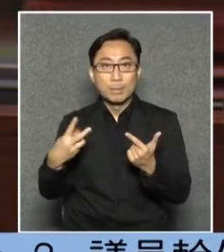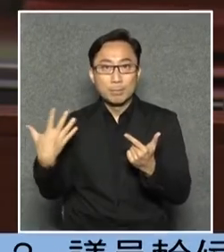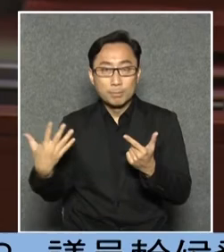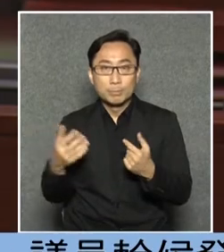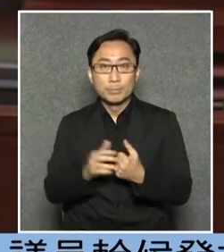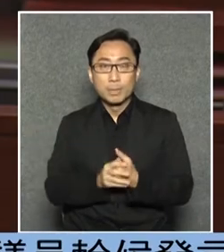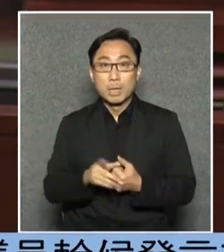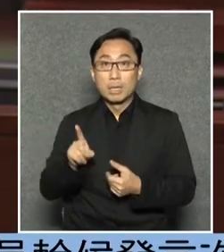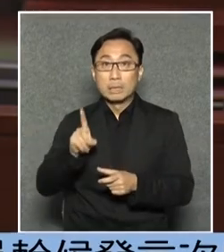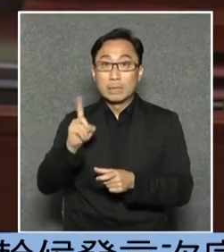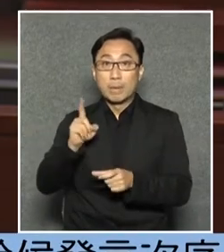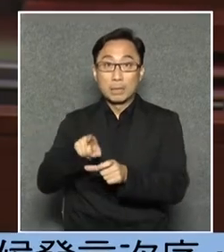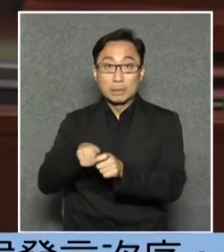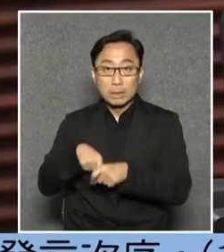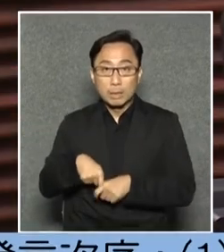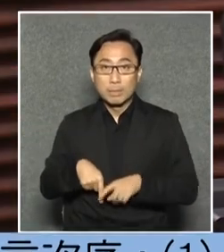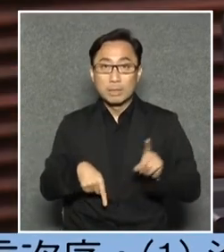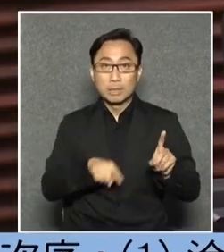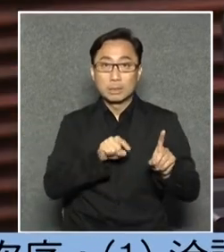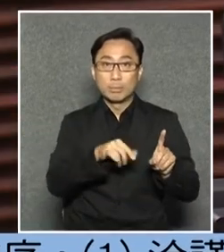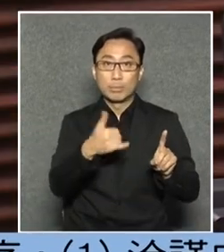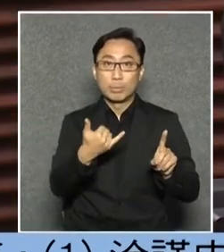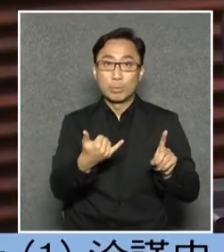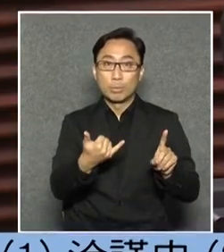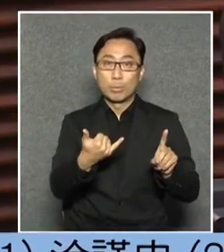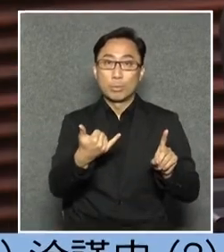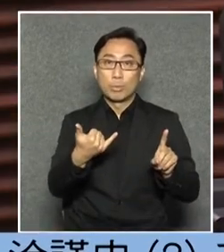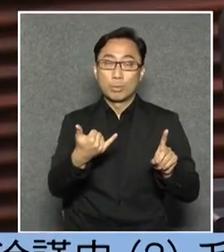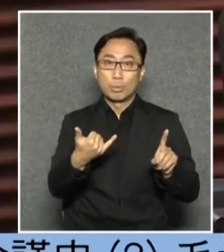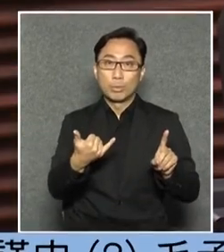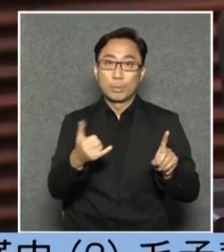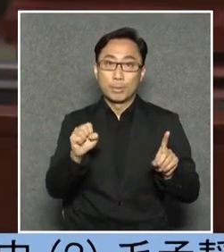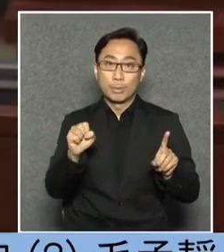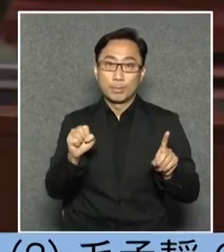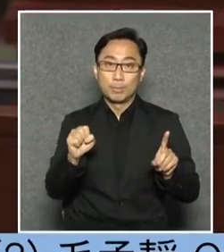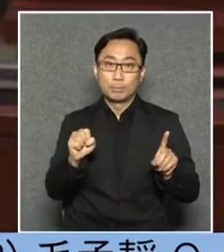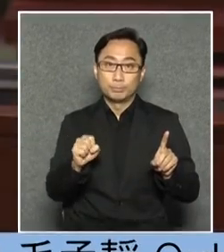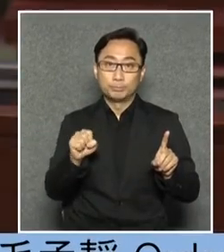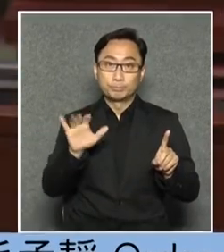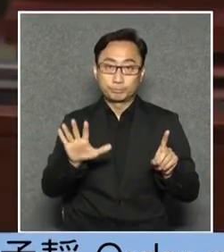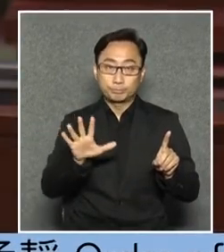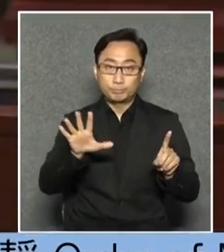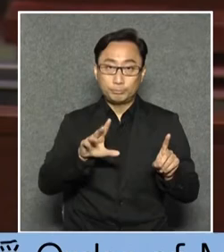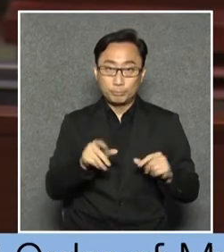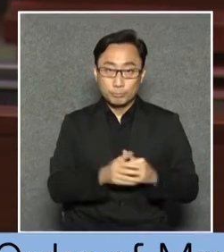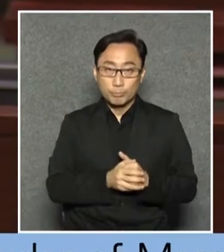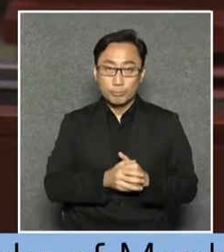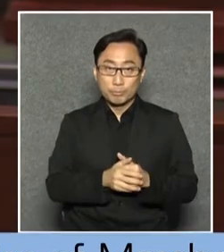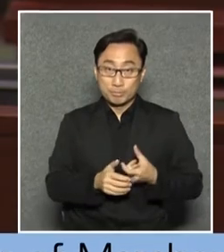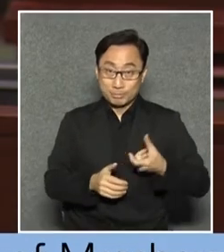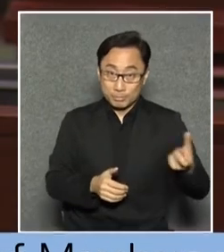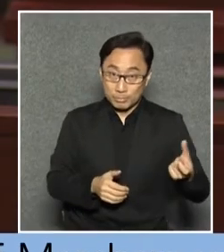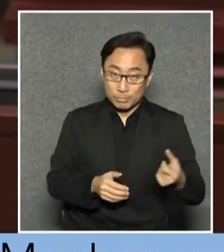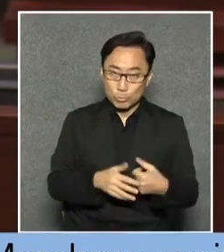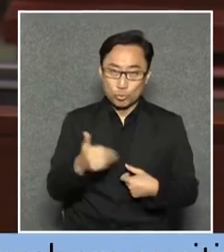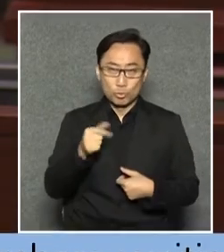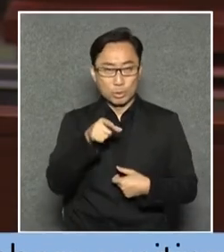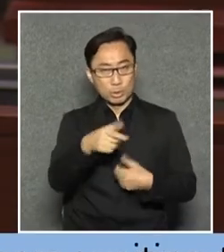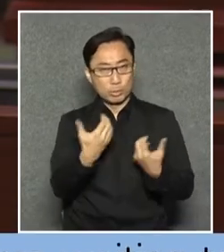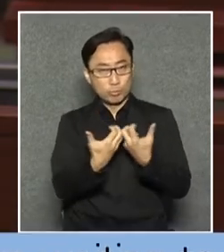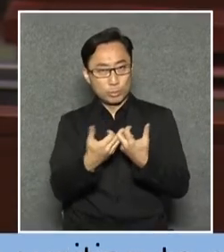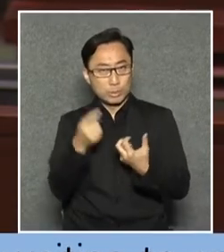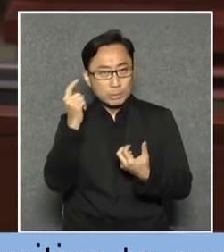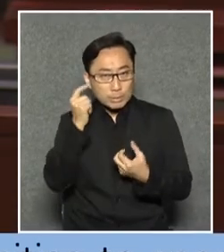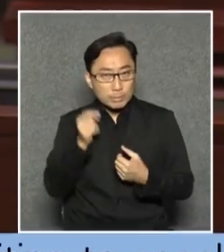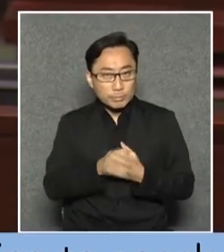俾1.65元。主席，你做呢、這個會計師嘅呢條數真係好襟計喎，哥。即